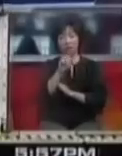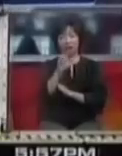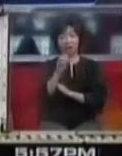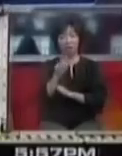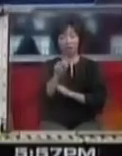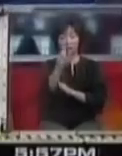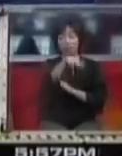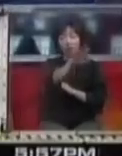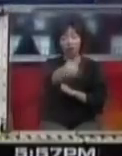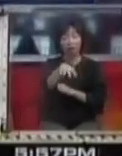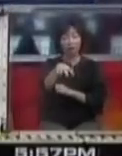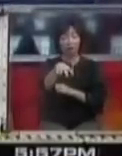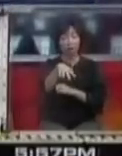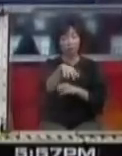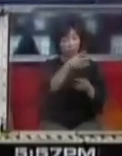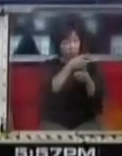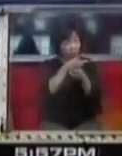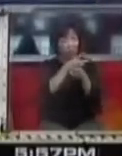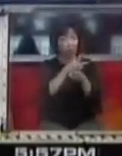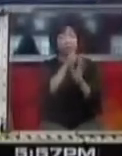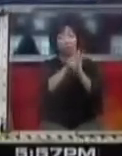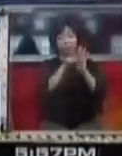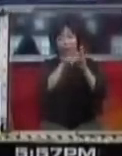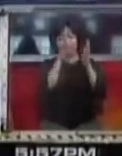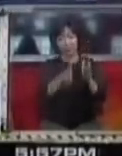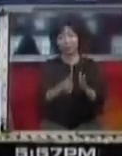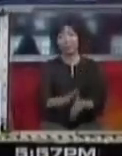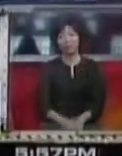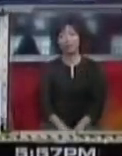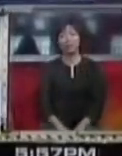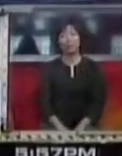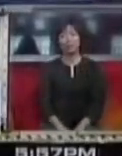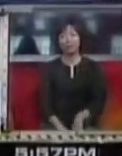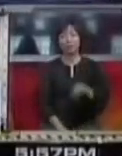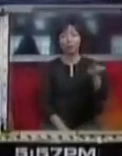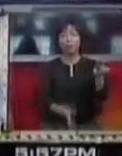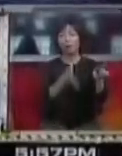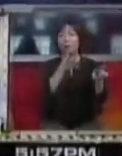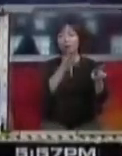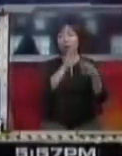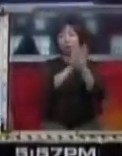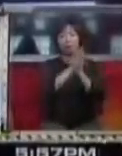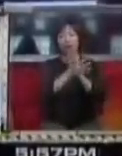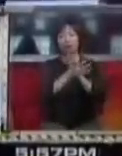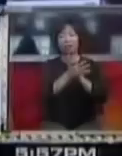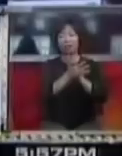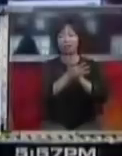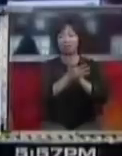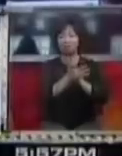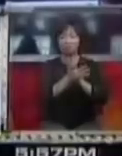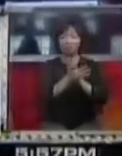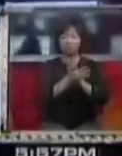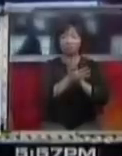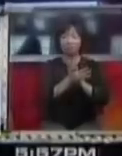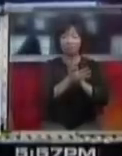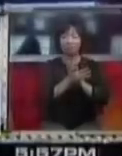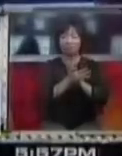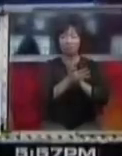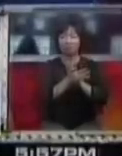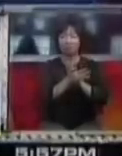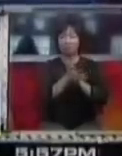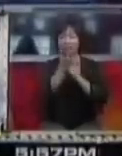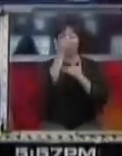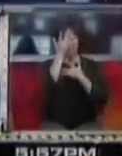videolante@gmail.com. Magmasid, makialam, maging videolante. Isang ginang biglang nag-upo ng isang